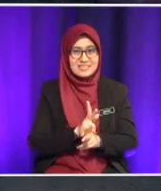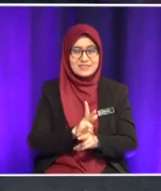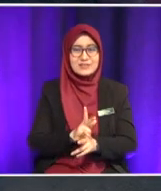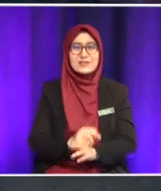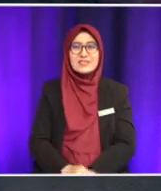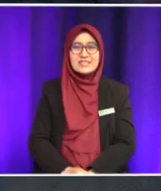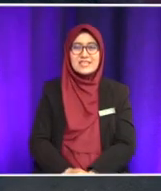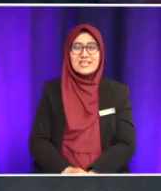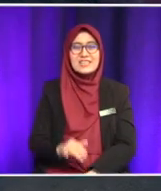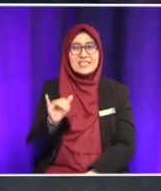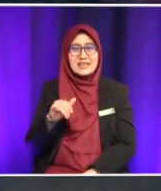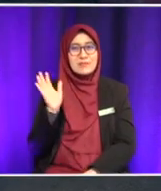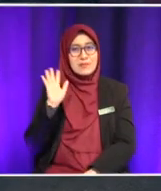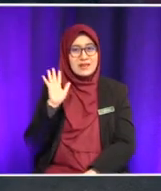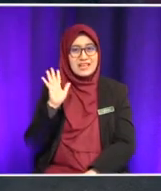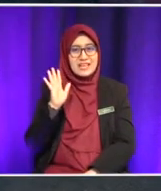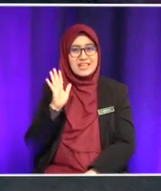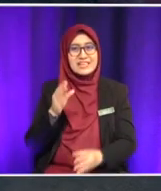Assalamualaikum bye